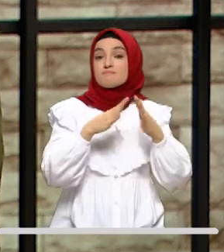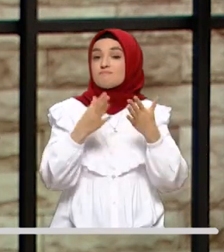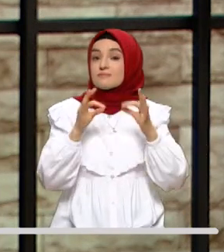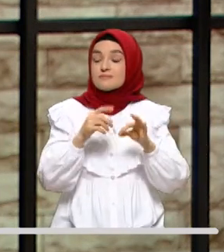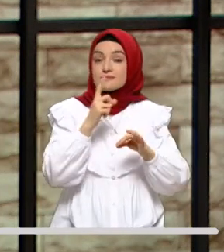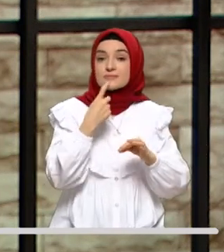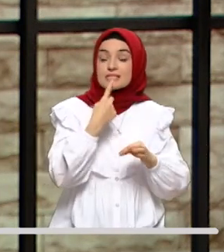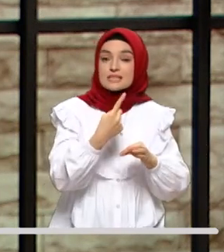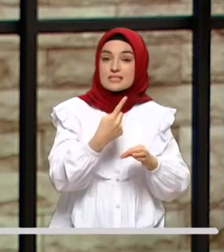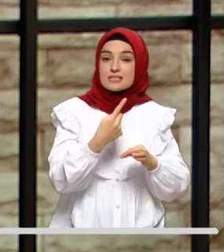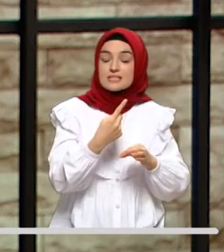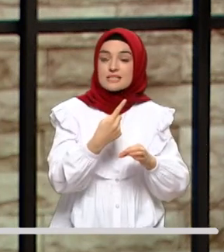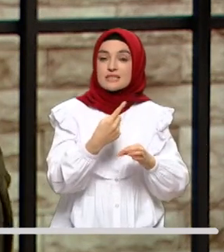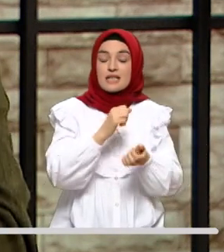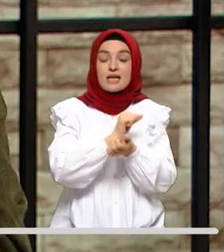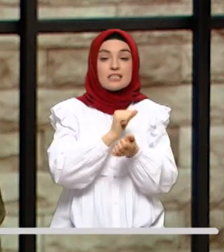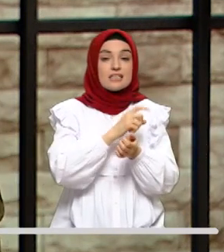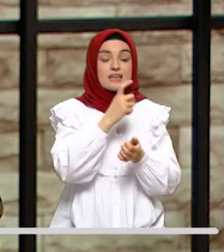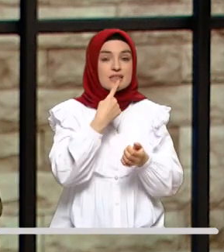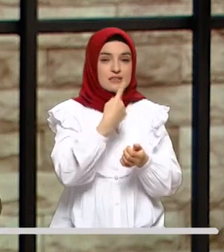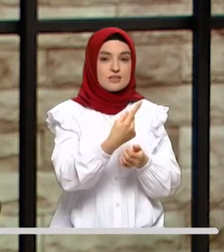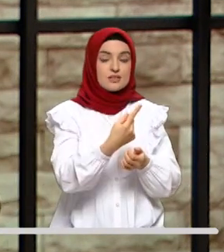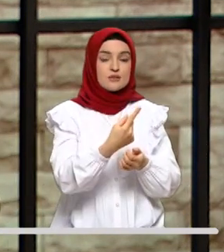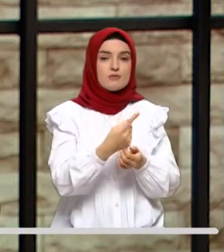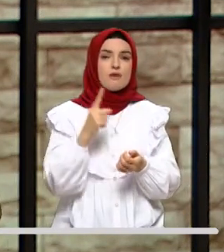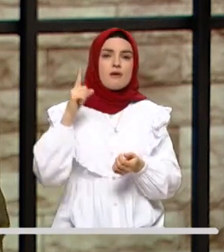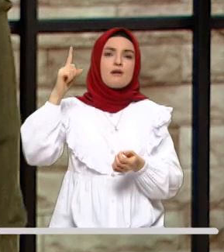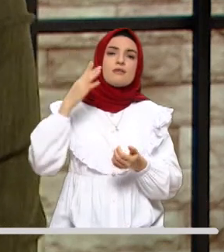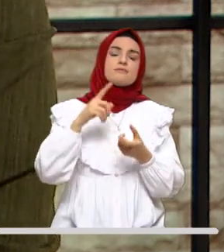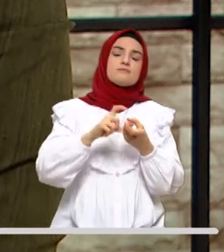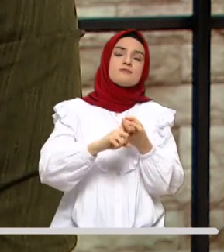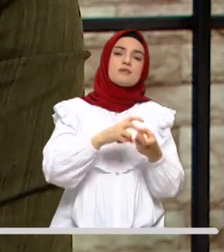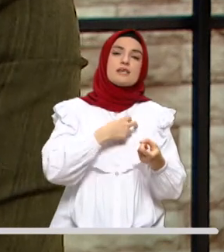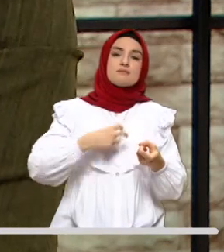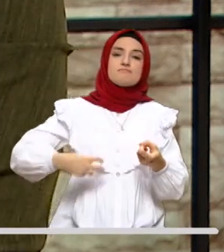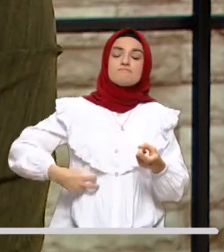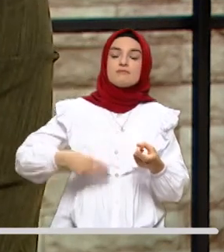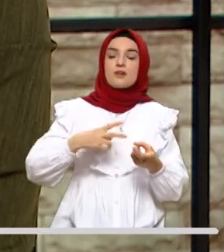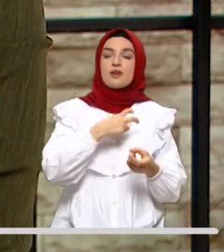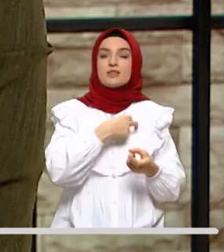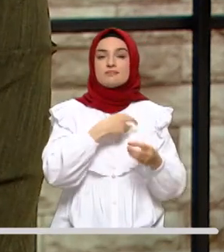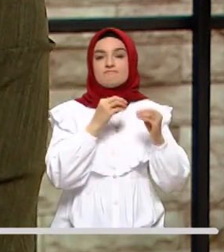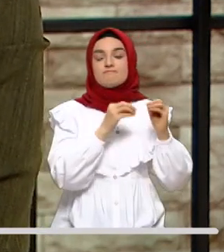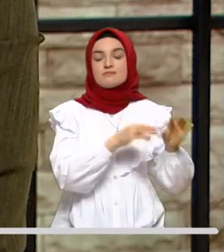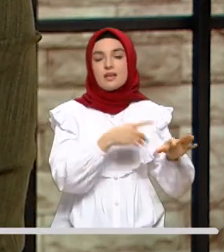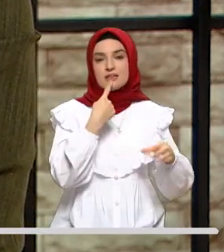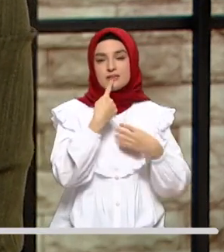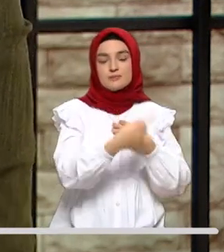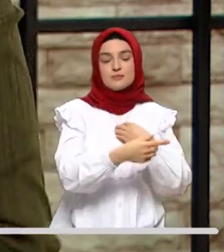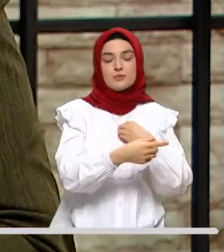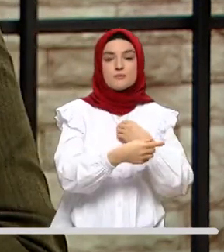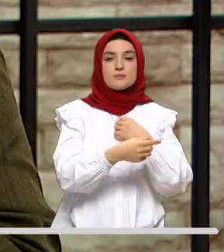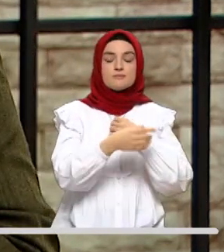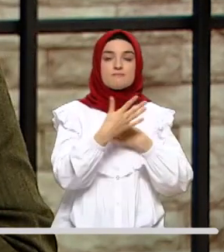diyor. Ailene ne bıraktın? Diyor ki Allah ve Resulünün aşkını bıraktım diyor. Allah ve Resulünün aşkını